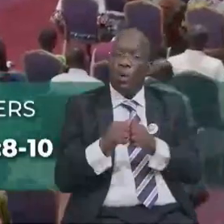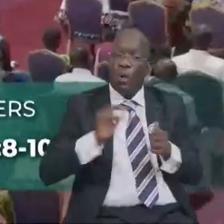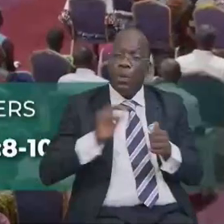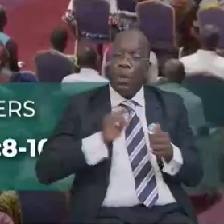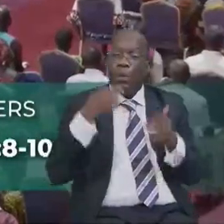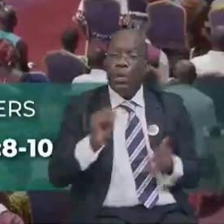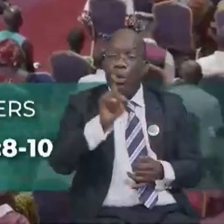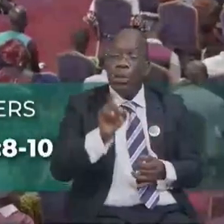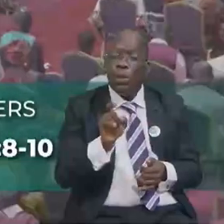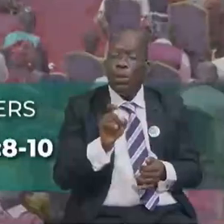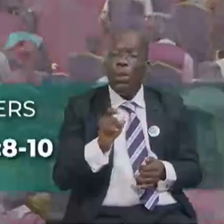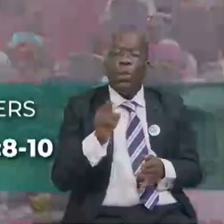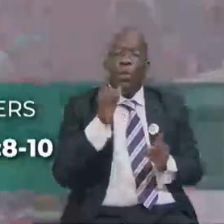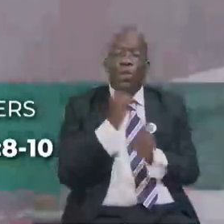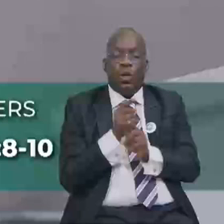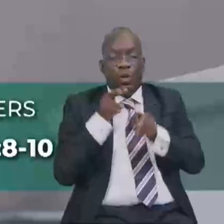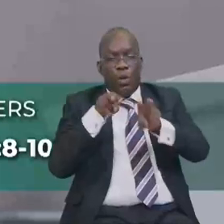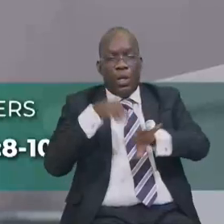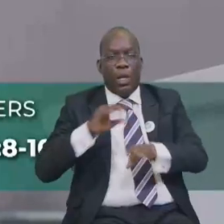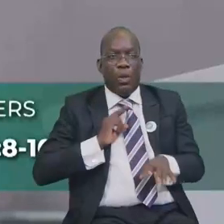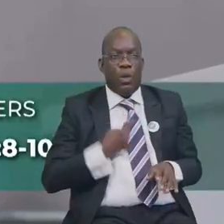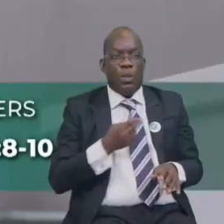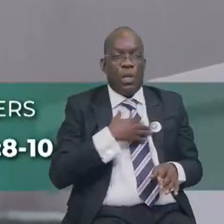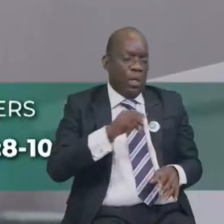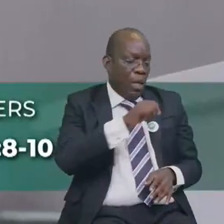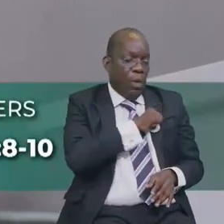En nous regardant, en nous appréciant, non?